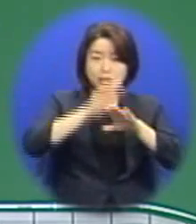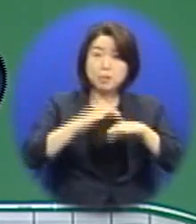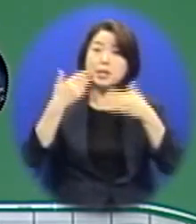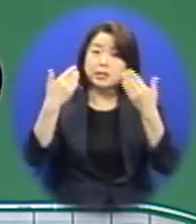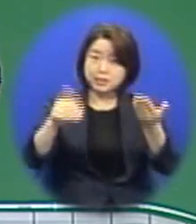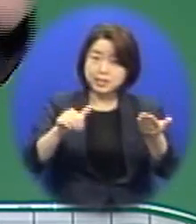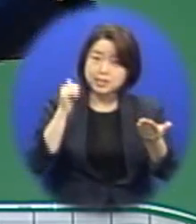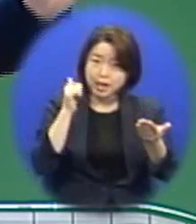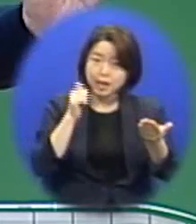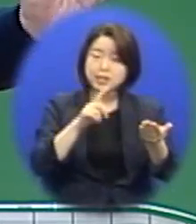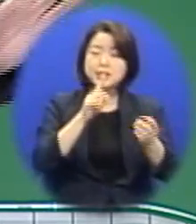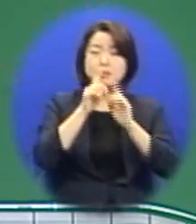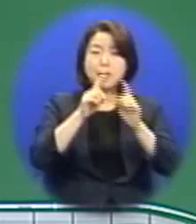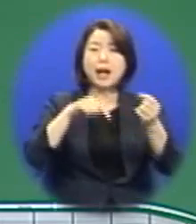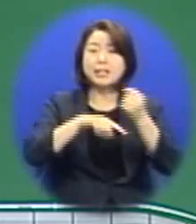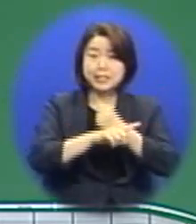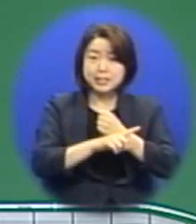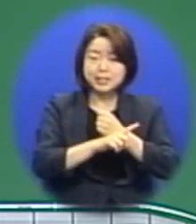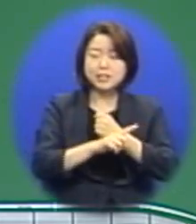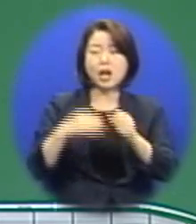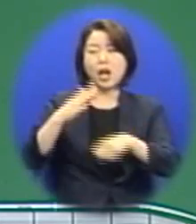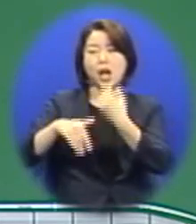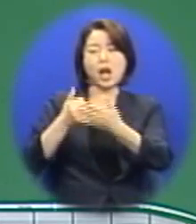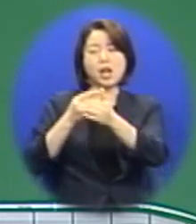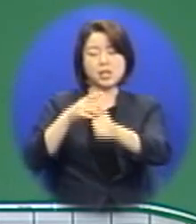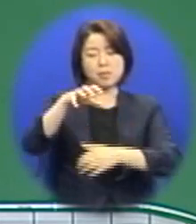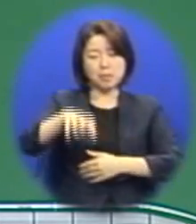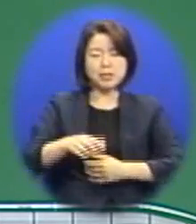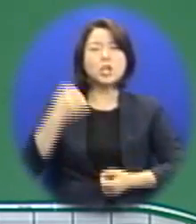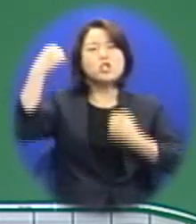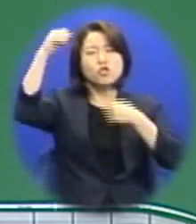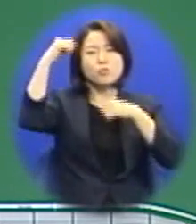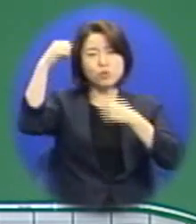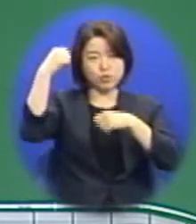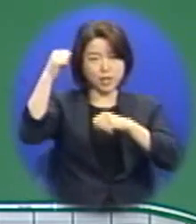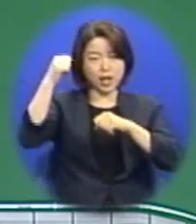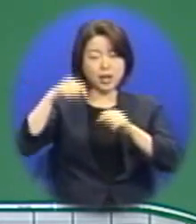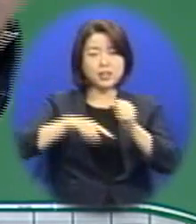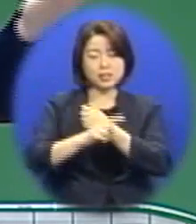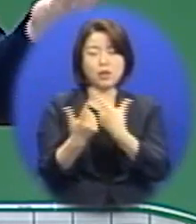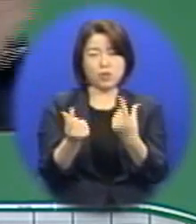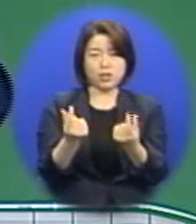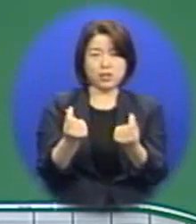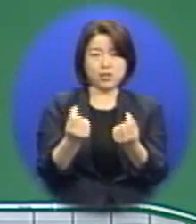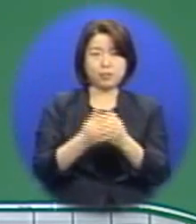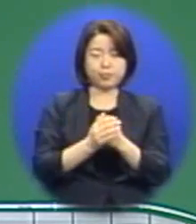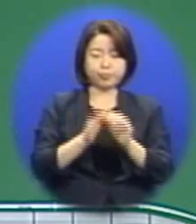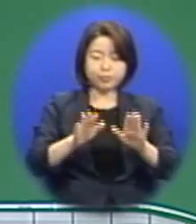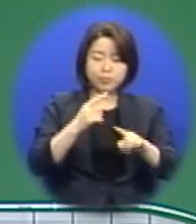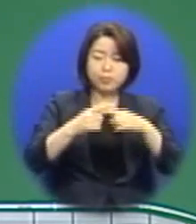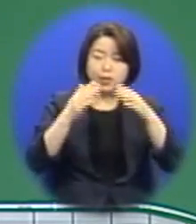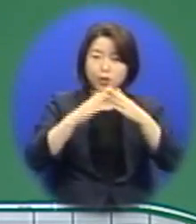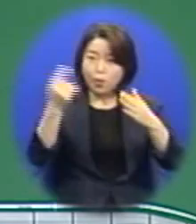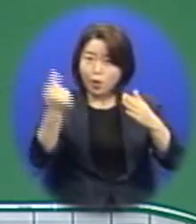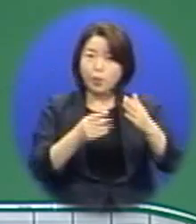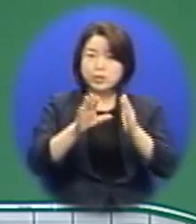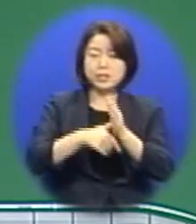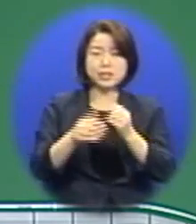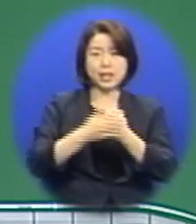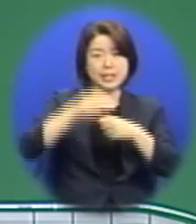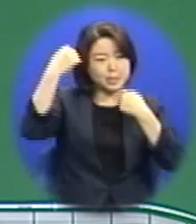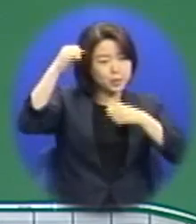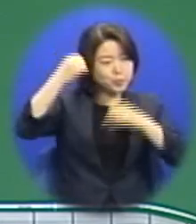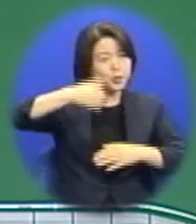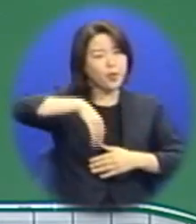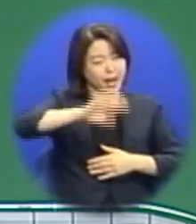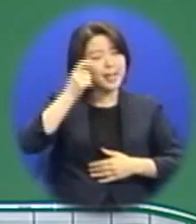말은 우리 하나님께 춤을 추자 이런 뜻과 같아요. 오늘 여러분이 교회 오실 때 예배 드리러 교회 오실 때 춤추러